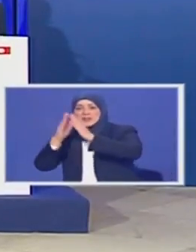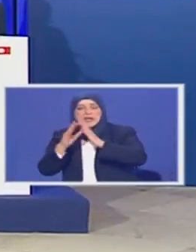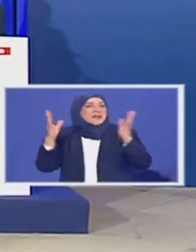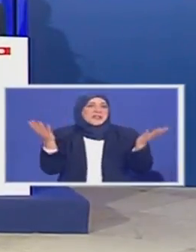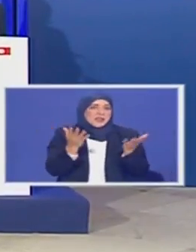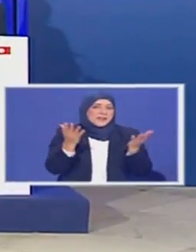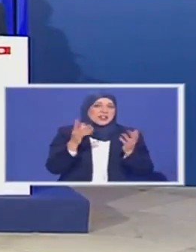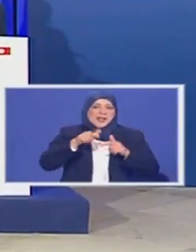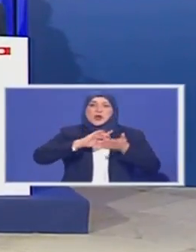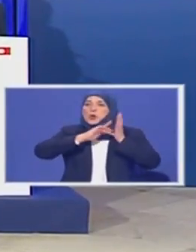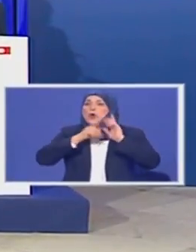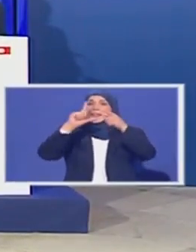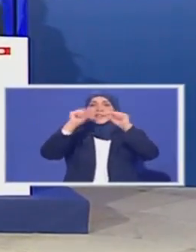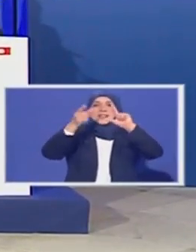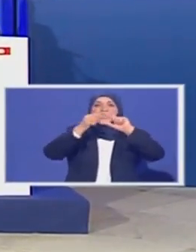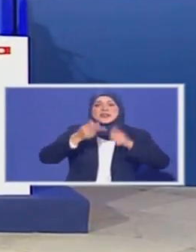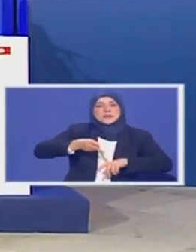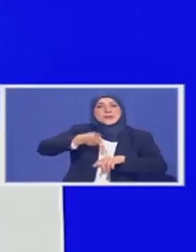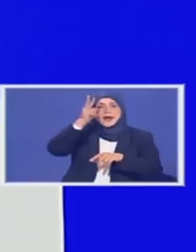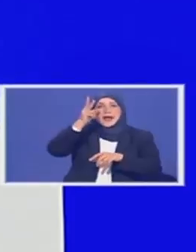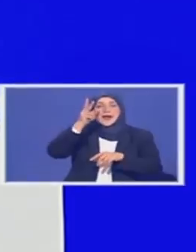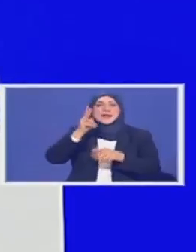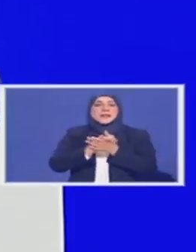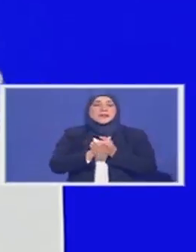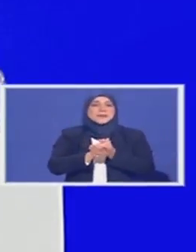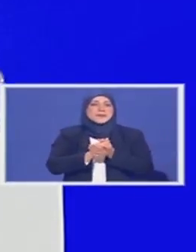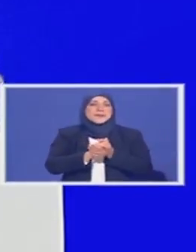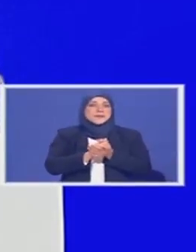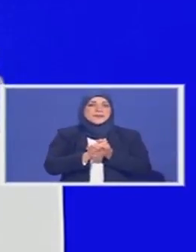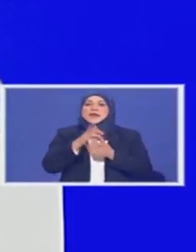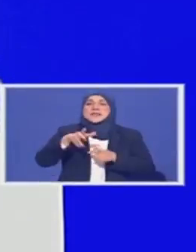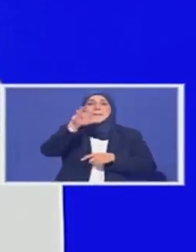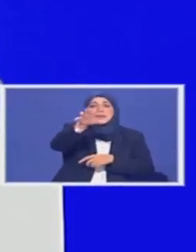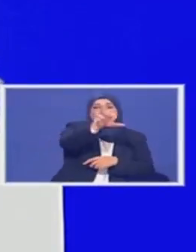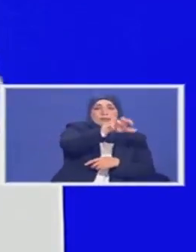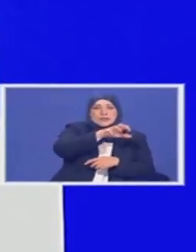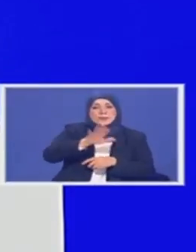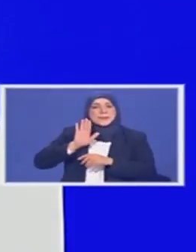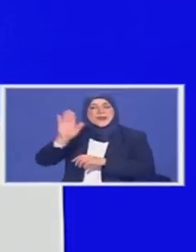تباعا سيقع تفصيله في على المستوى الجهوي والمحلي.